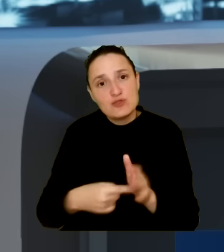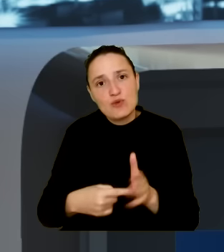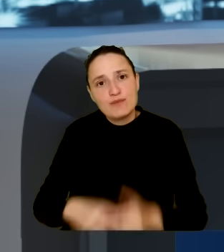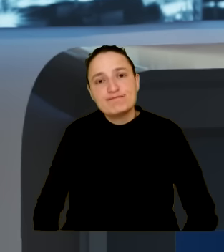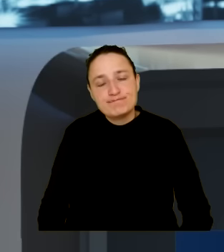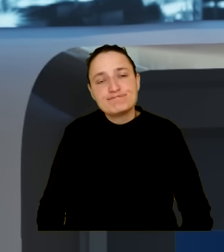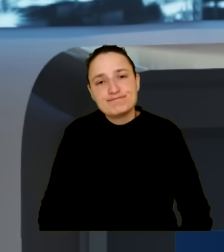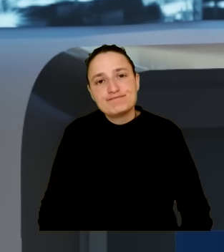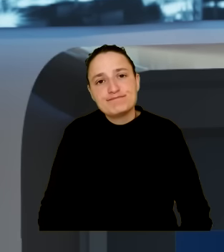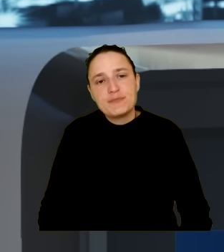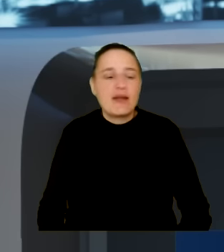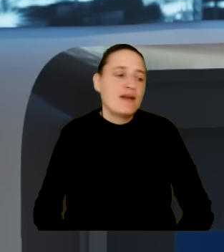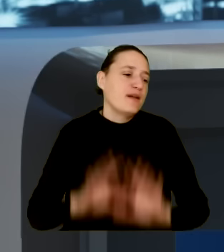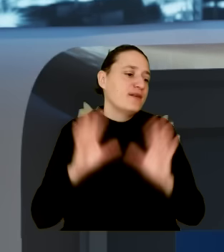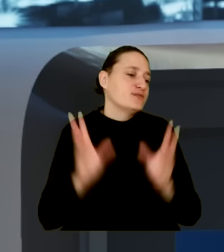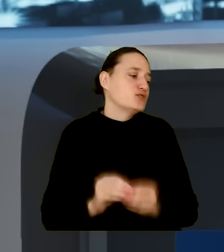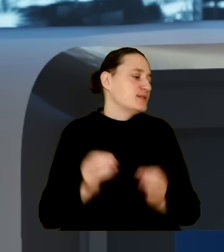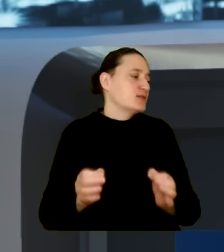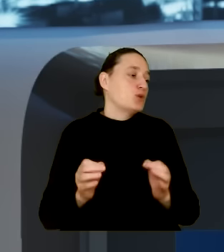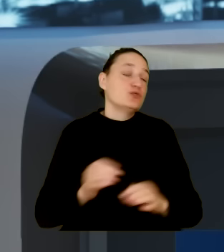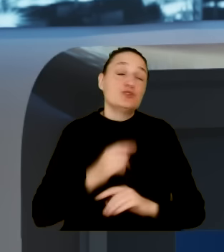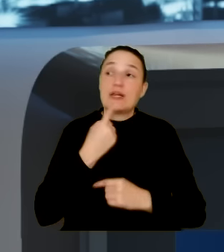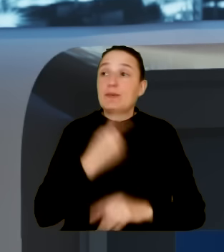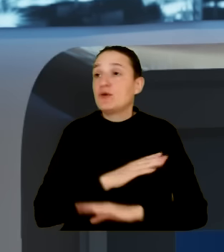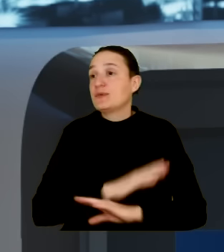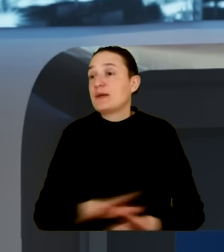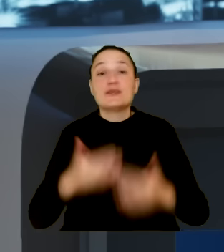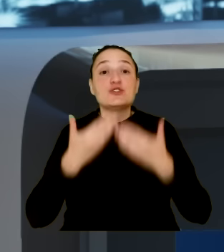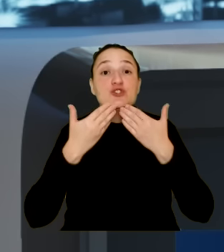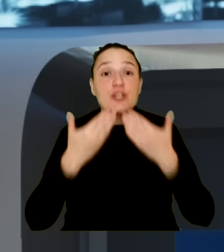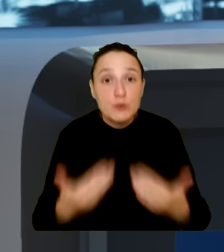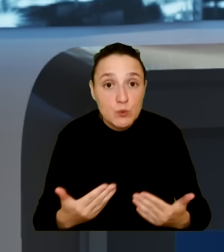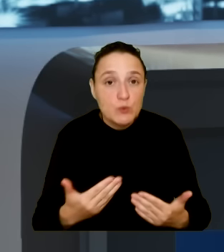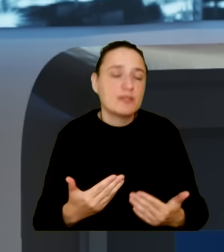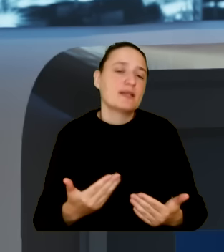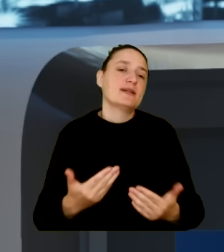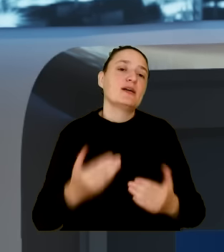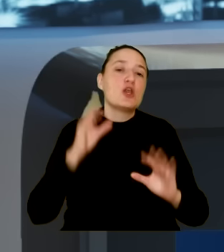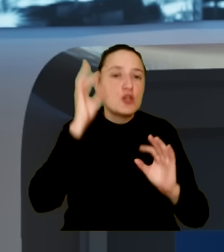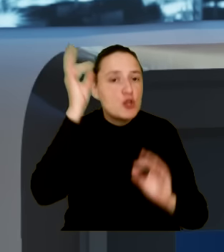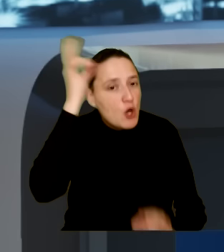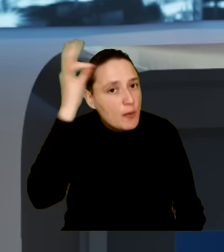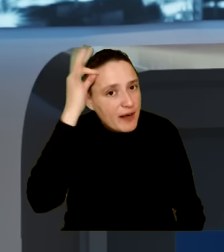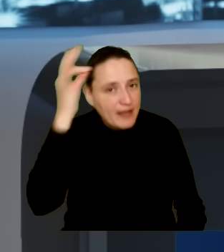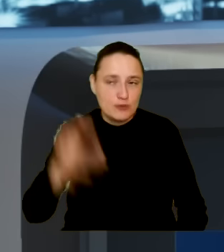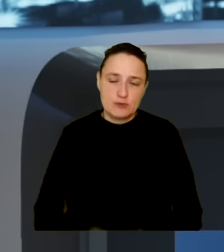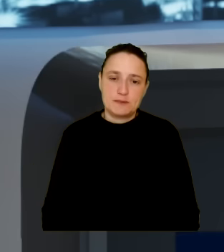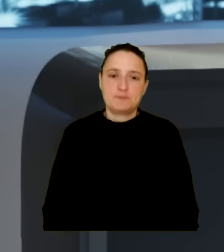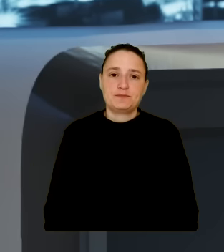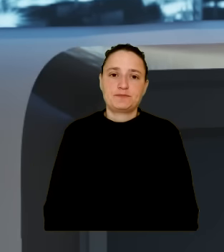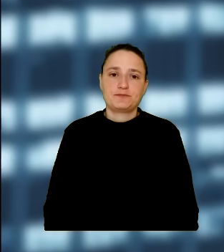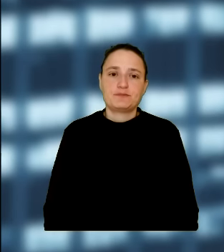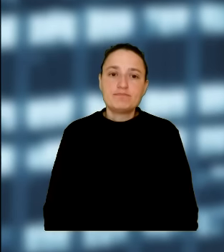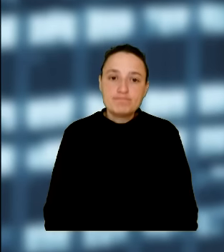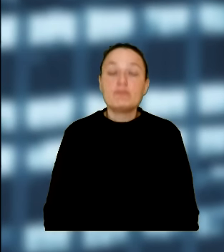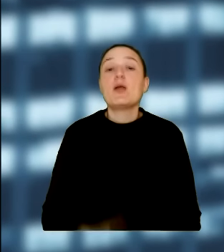I to chyba wszystko, co na dzisiaj miałam do powiedzenia. Dziękuję panu bardzo, dziękuję państwu, dobranoc. Pozdrawiam serdecznie, wszystkiego dobrego, miłego wieczoru, pani